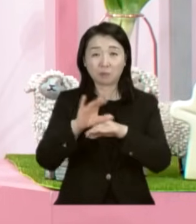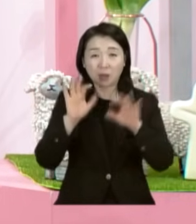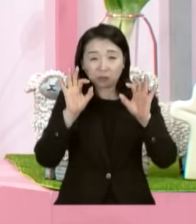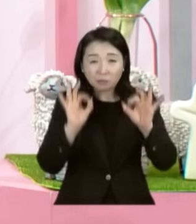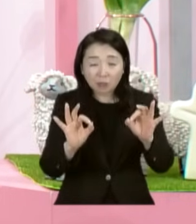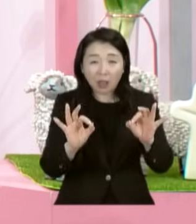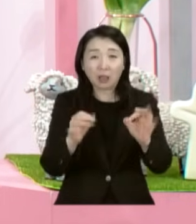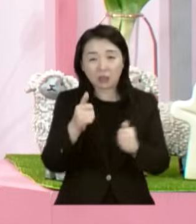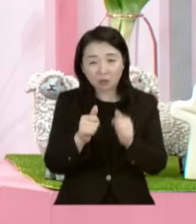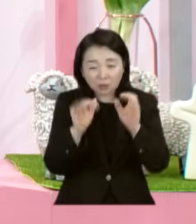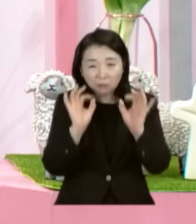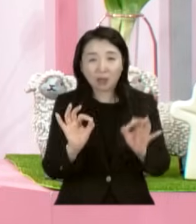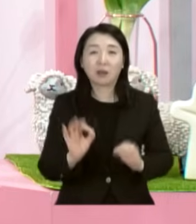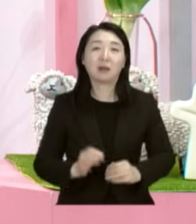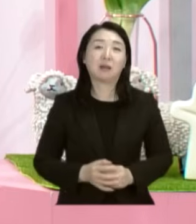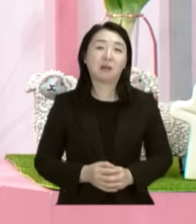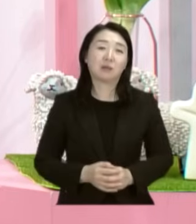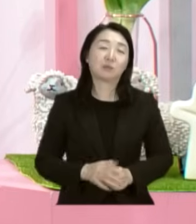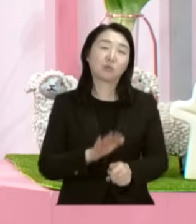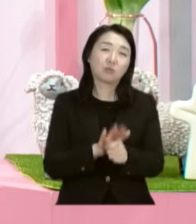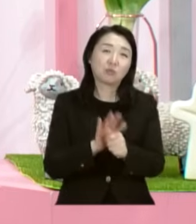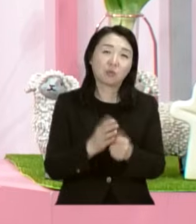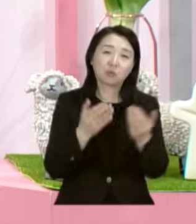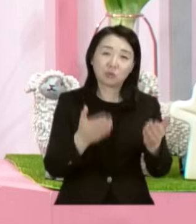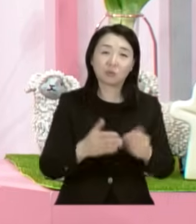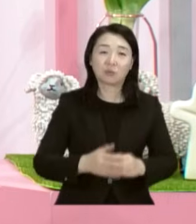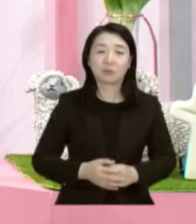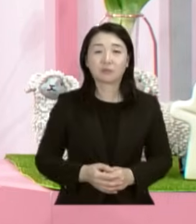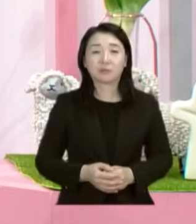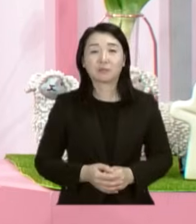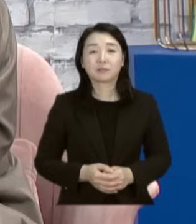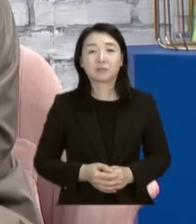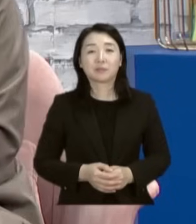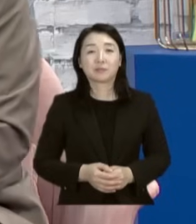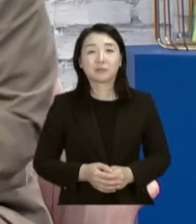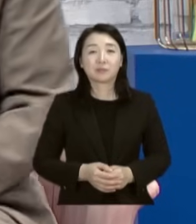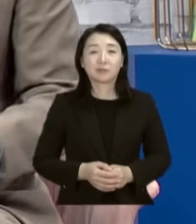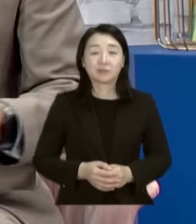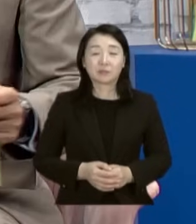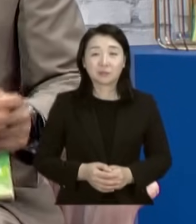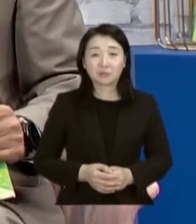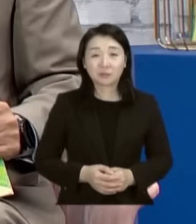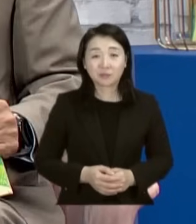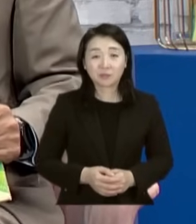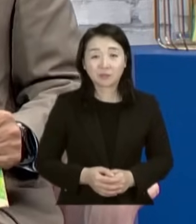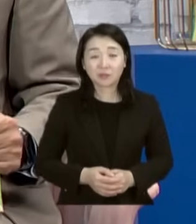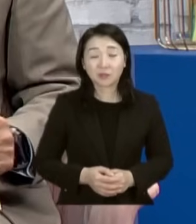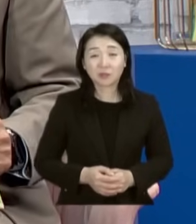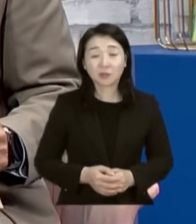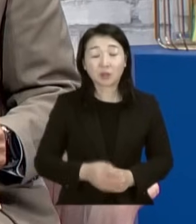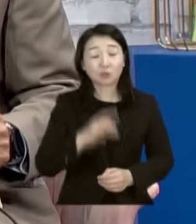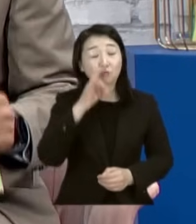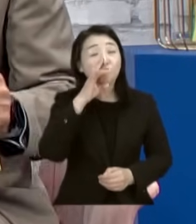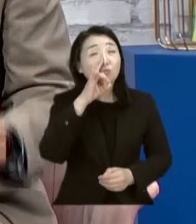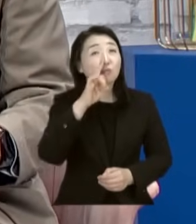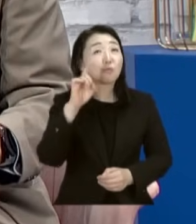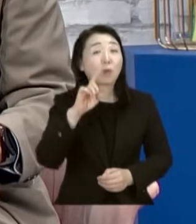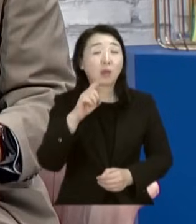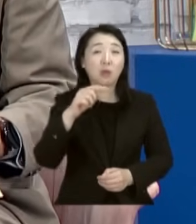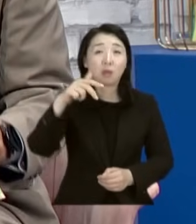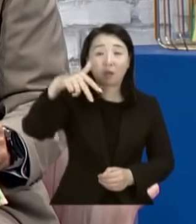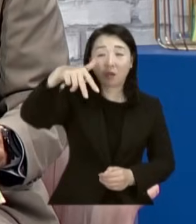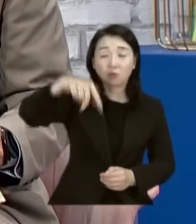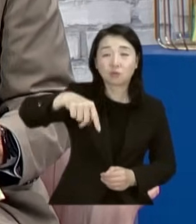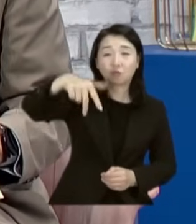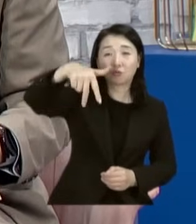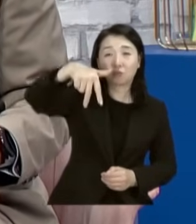서 그걸로 경기를 관람하시고 응원하시고 궁금해서 그러는데 지금 우리 시청하시는 분들도 마찬가지일 거예요 아주 MC 야